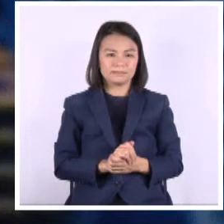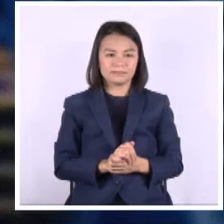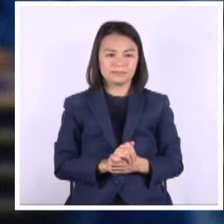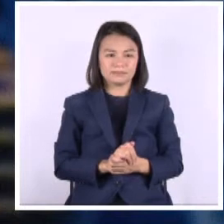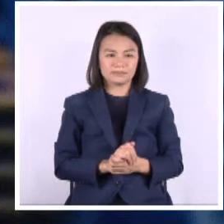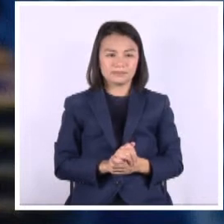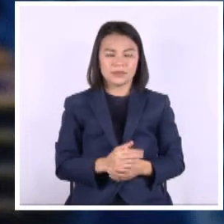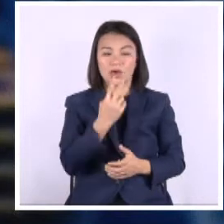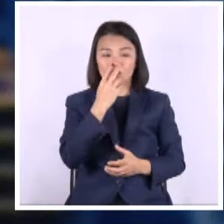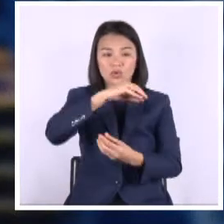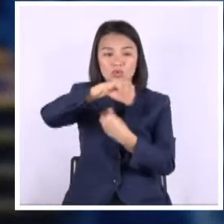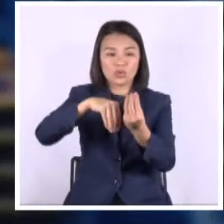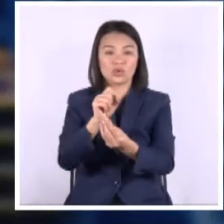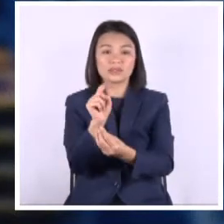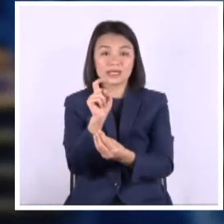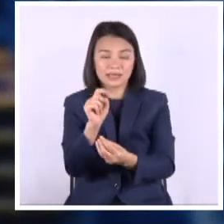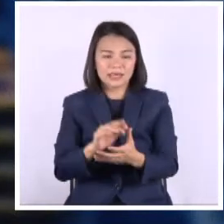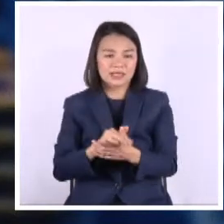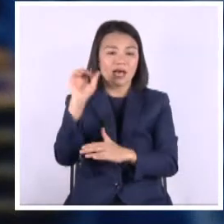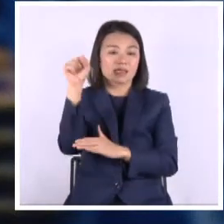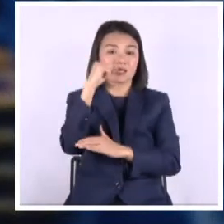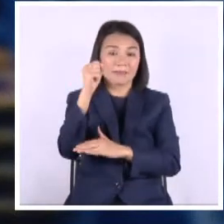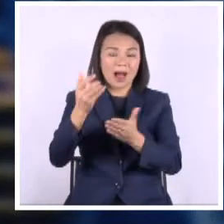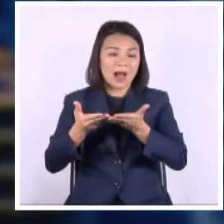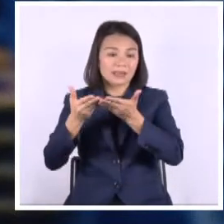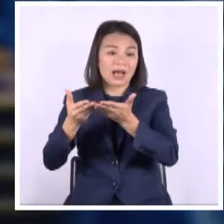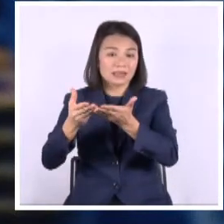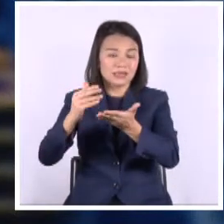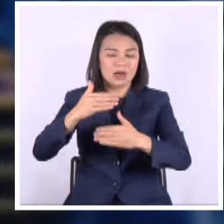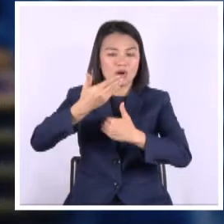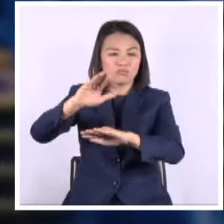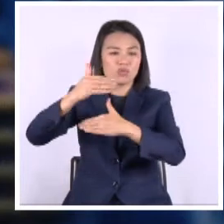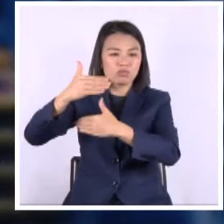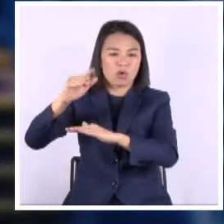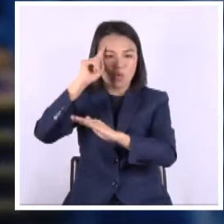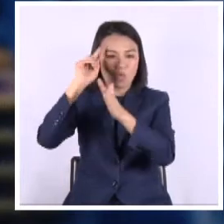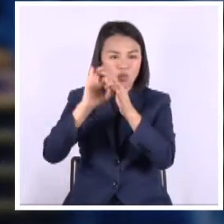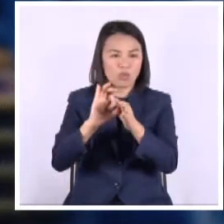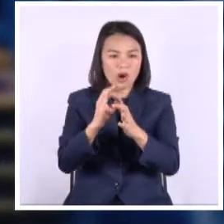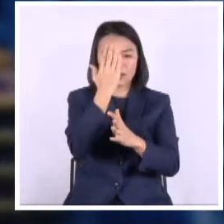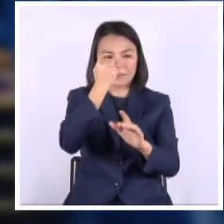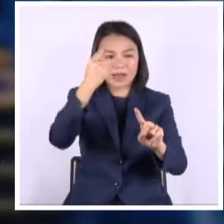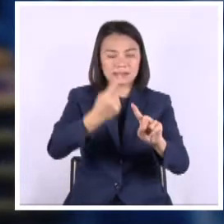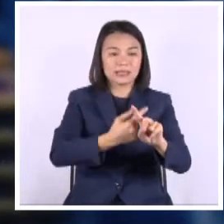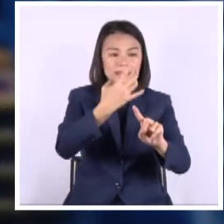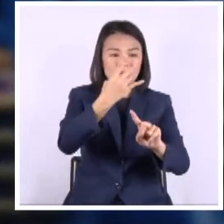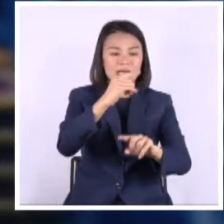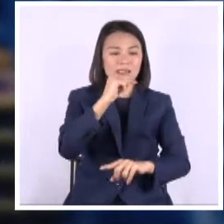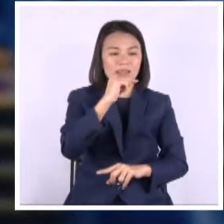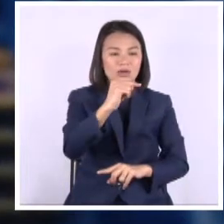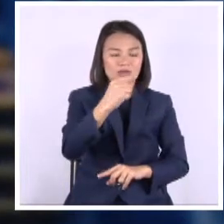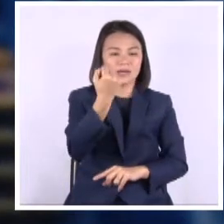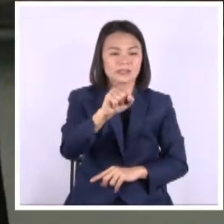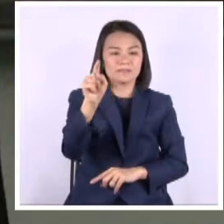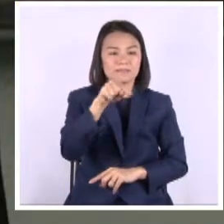ก็ไม่รู้จักกันหน่อยนะครับสภาผู้ส่งสินค้าทางเรือยังคงกังวลเรื่องส่งออกนะครับหลังจากที่เดือนกระดาษคนนั้นติดลบไป10